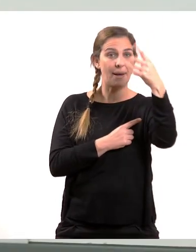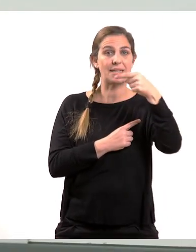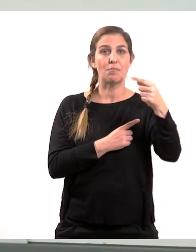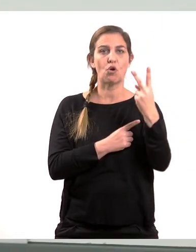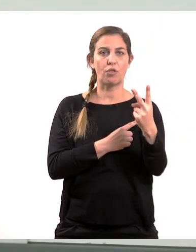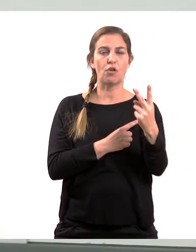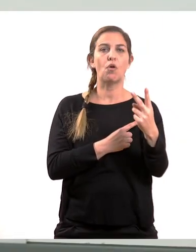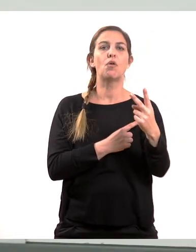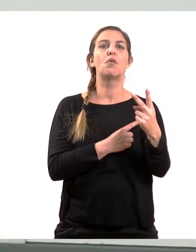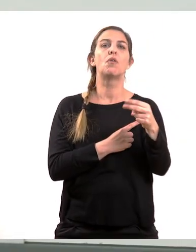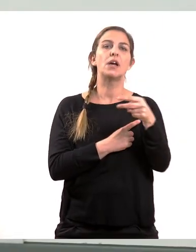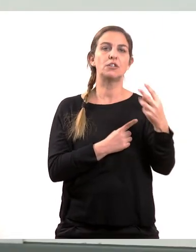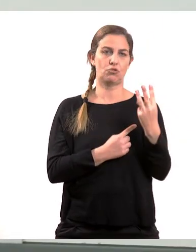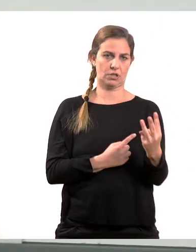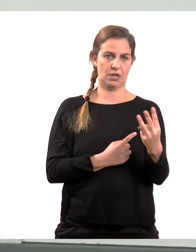3.